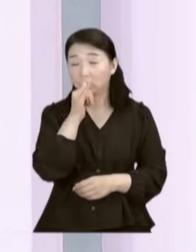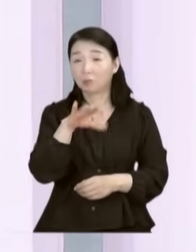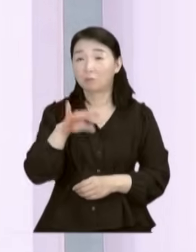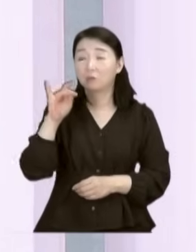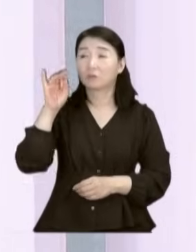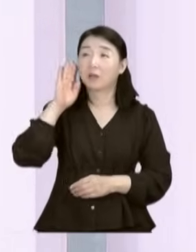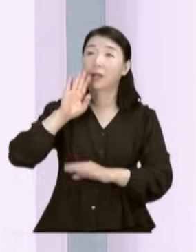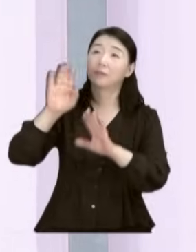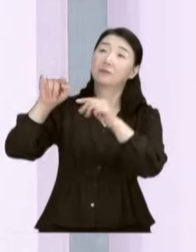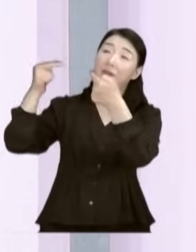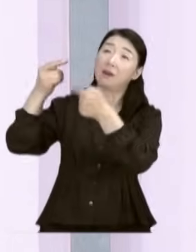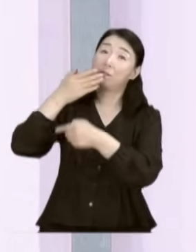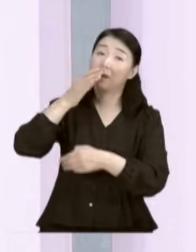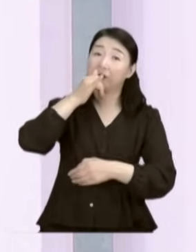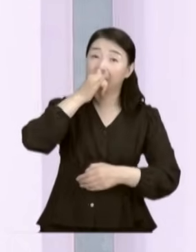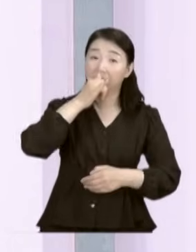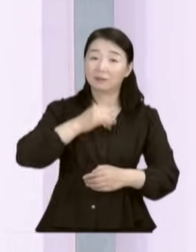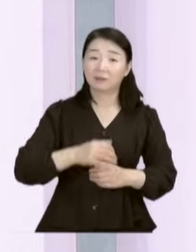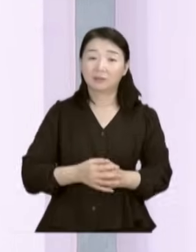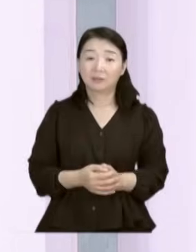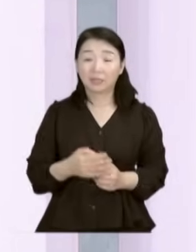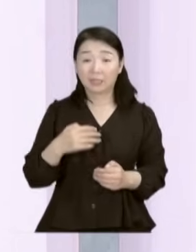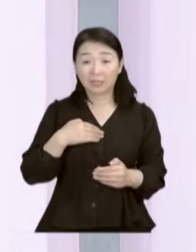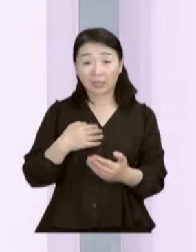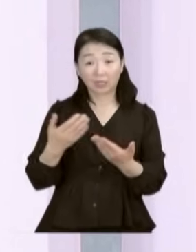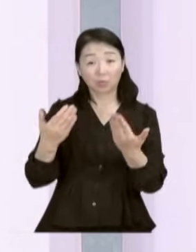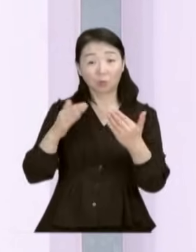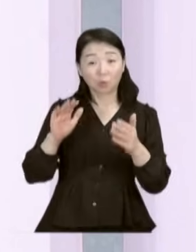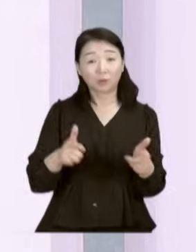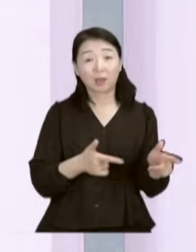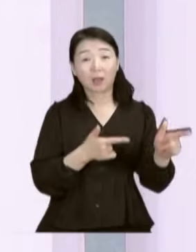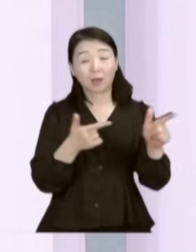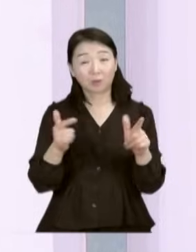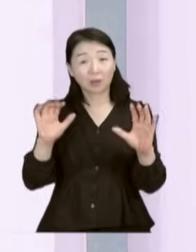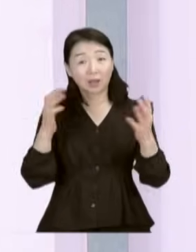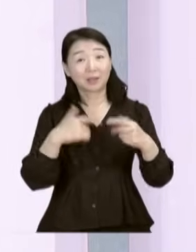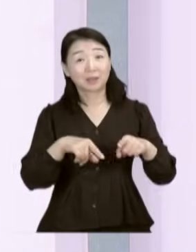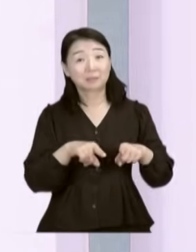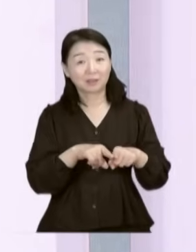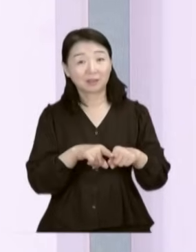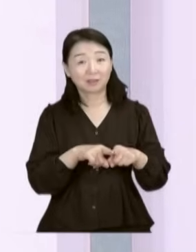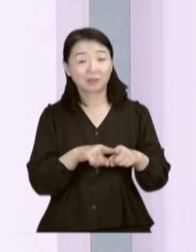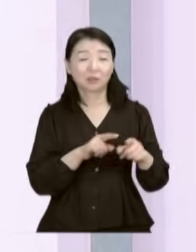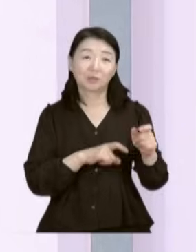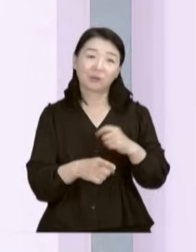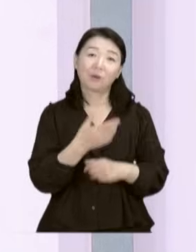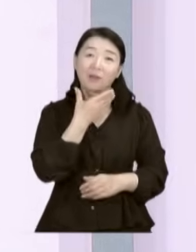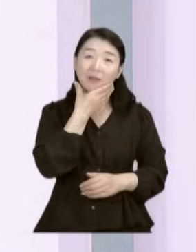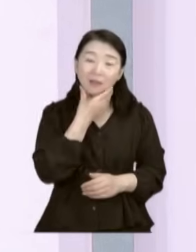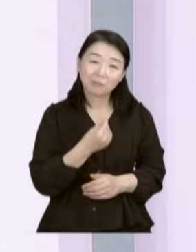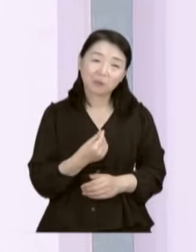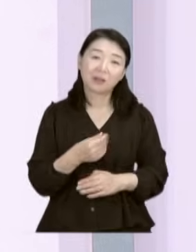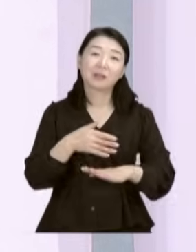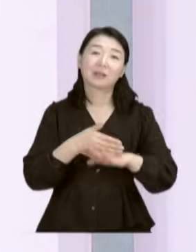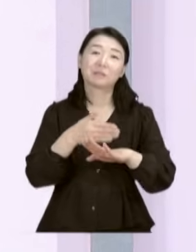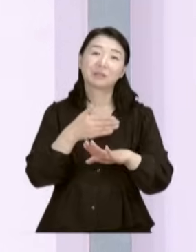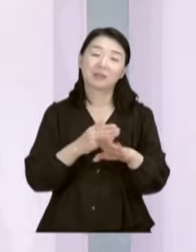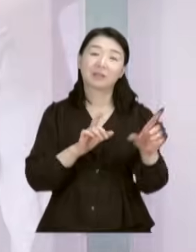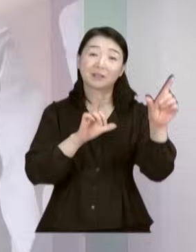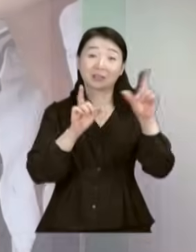거고 먼저 하느라 갈 수도 있는 거지 거니까 나에게 주어진 오늘 하루 아이들과 함께 더 행복하게